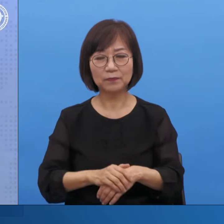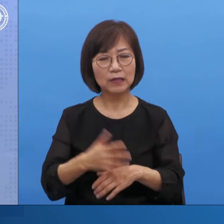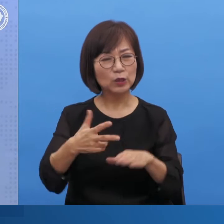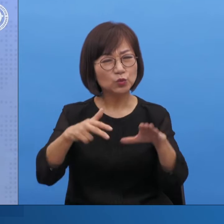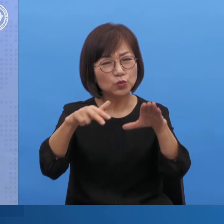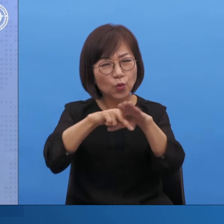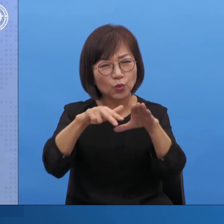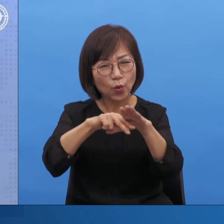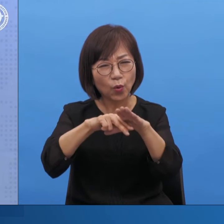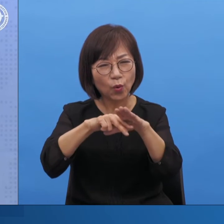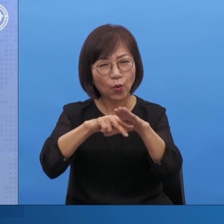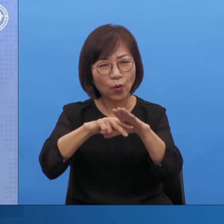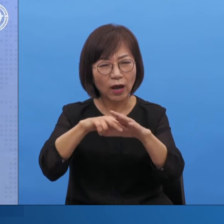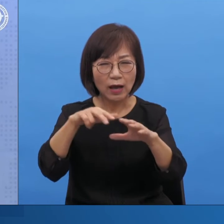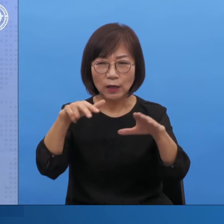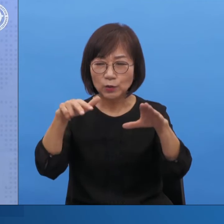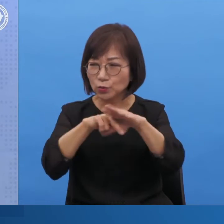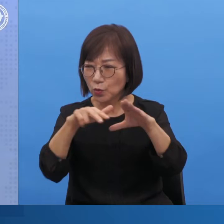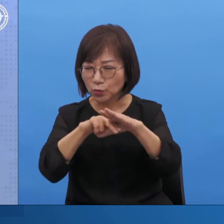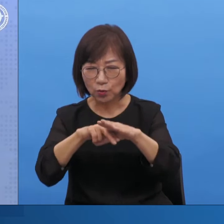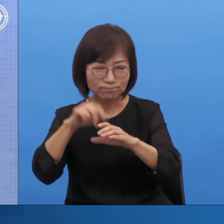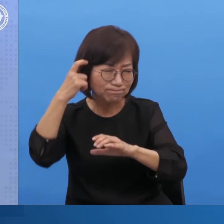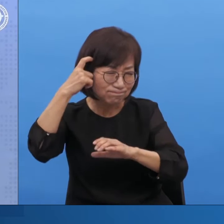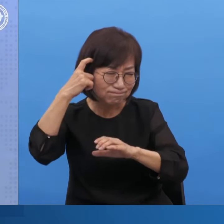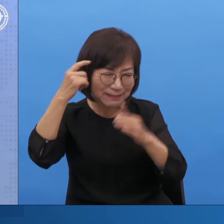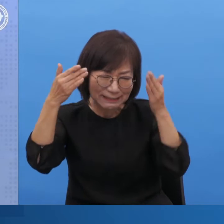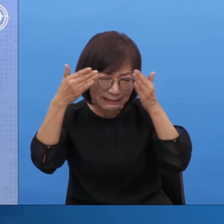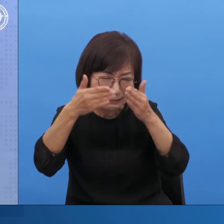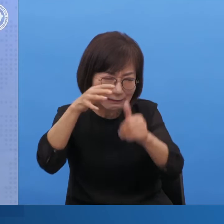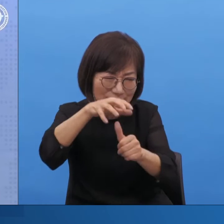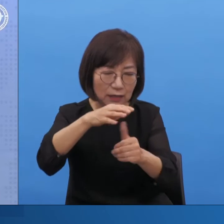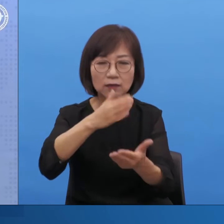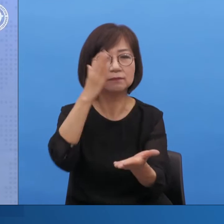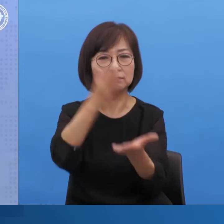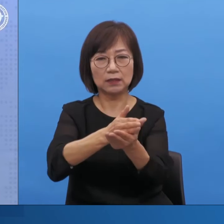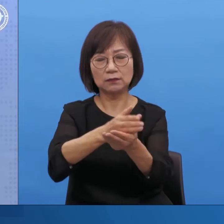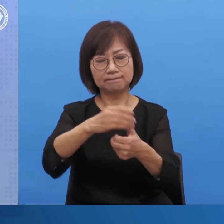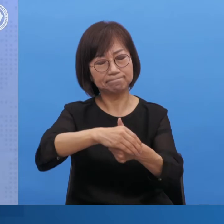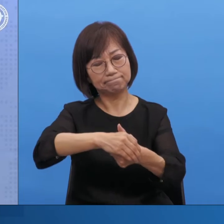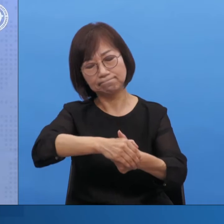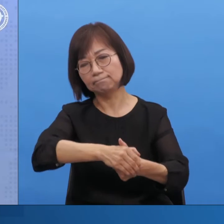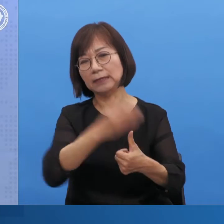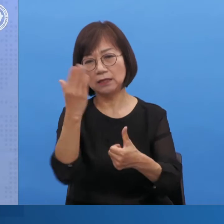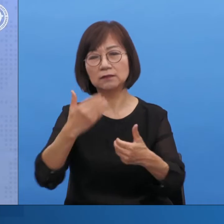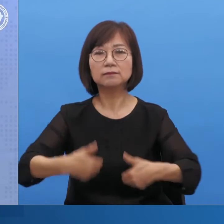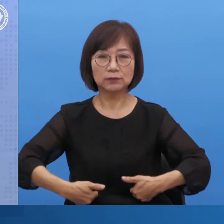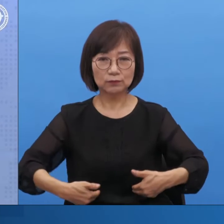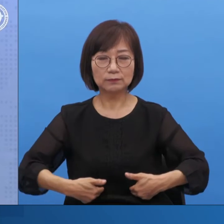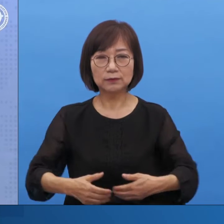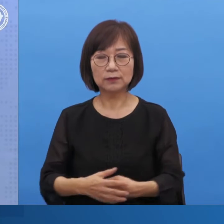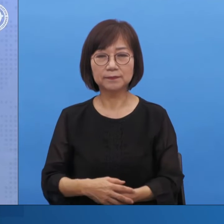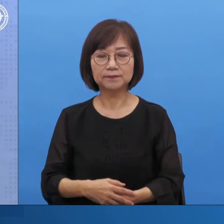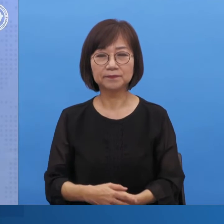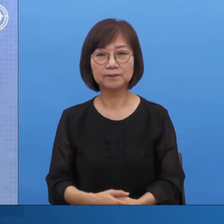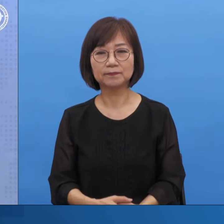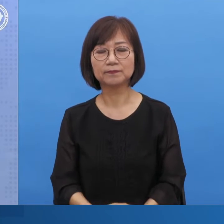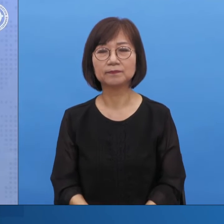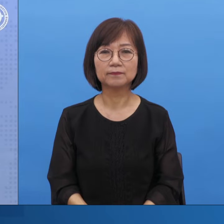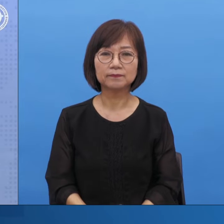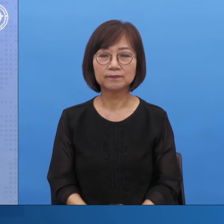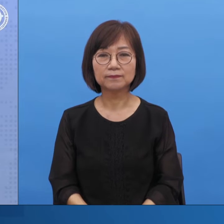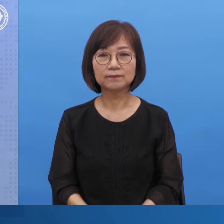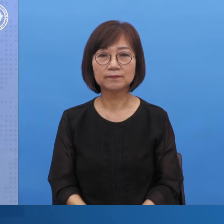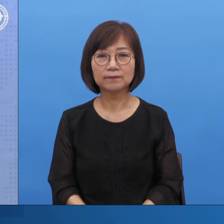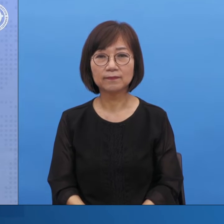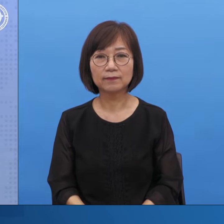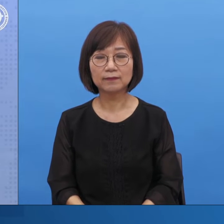religion. 종교 오만 걸 만들어서 사람 억압하자 벗어나야 돼요. Religion makes all kinds of things that mankind has to do, but we have to come out from